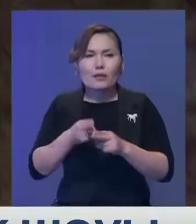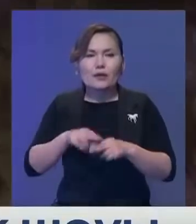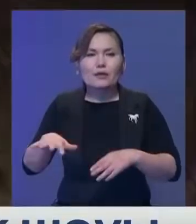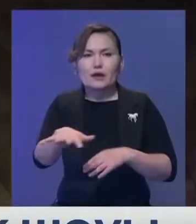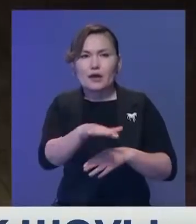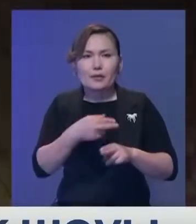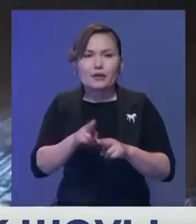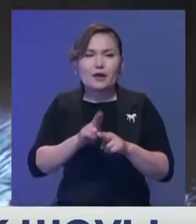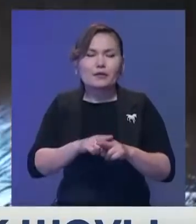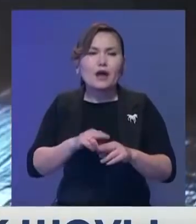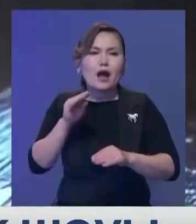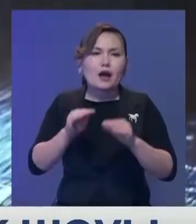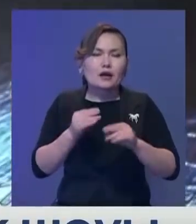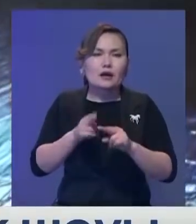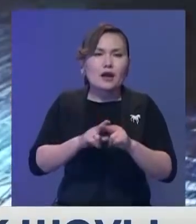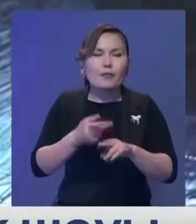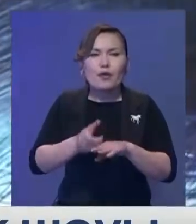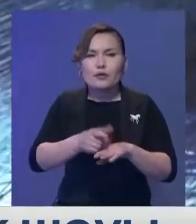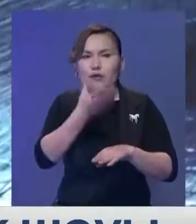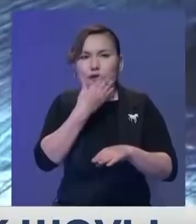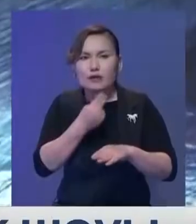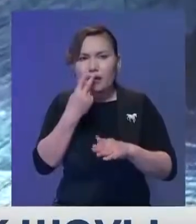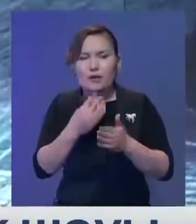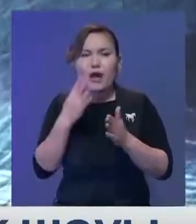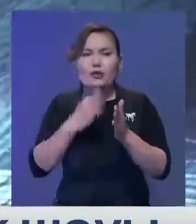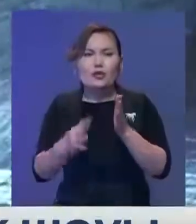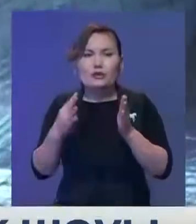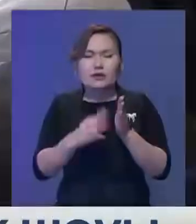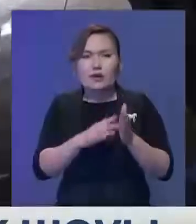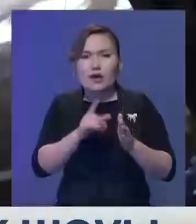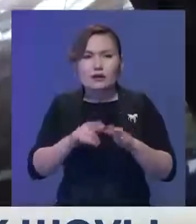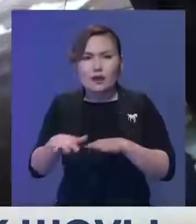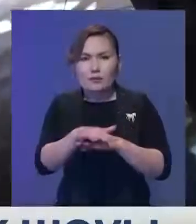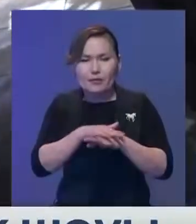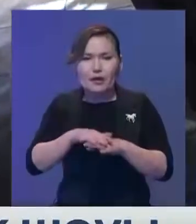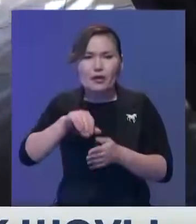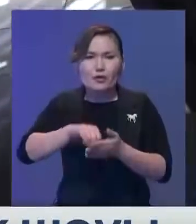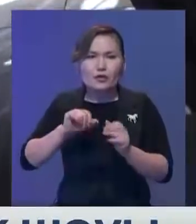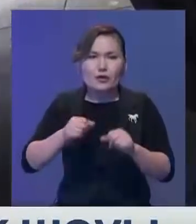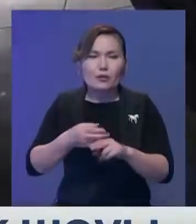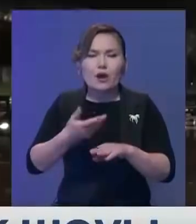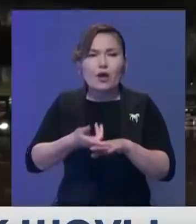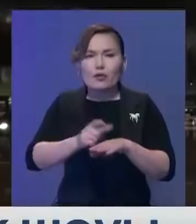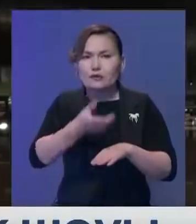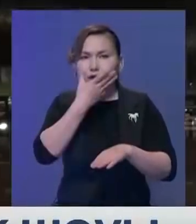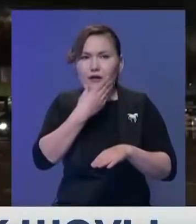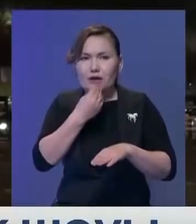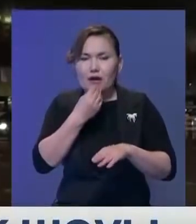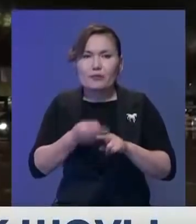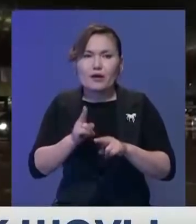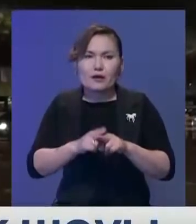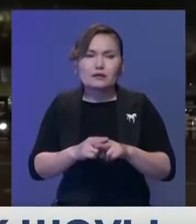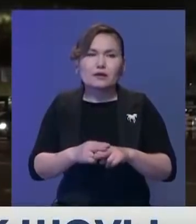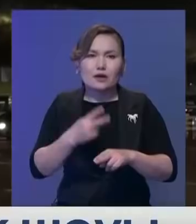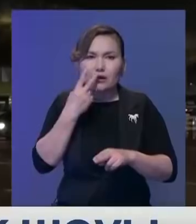аумағында композицияны бақылауға келушілер саны 99 адаммен шектелген. Алайда түсті бейнелер алыстан да